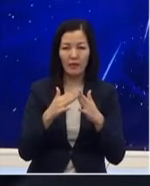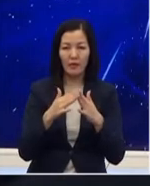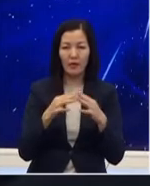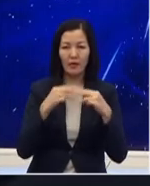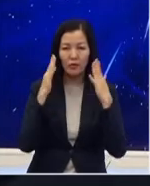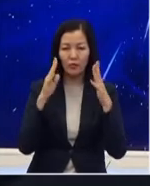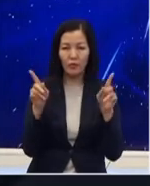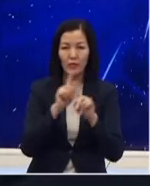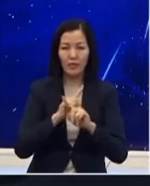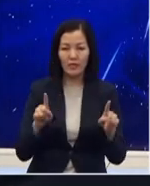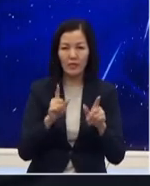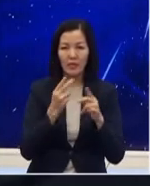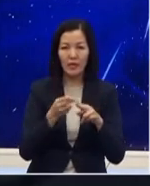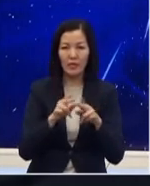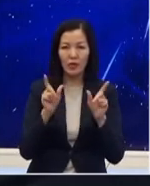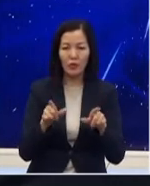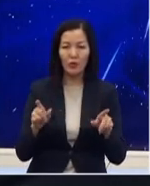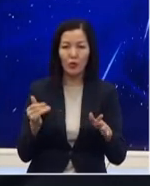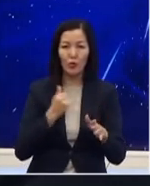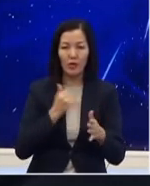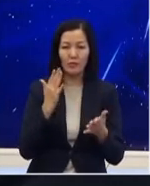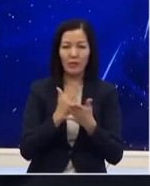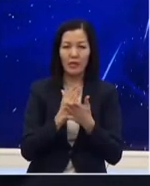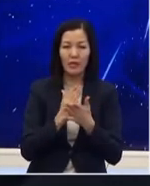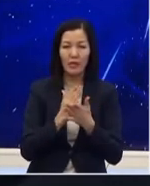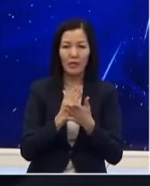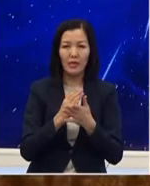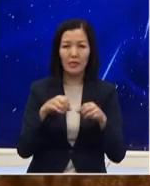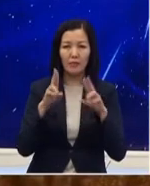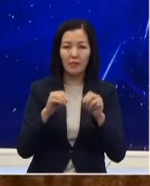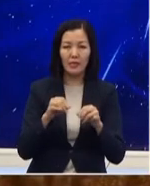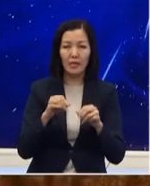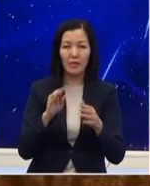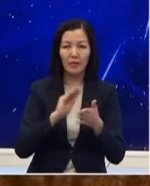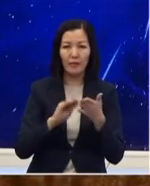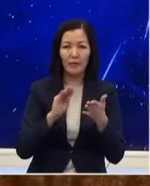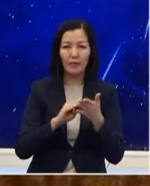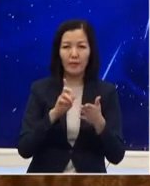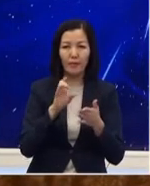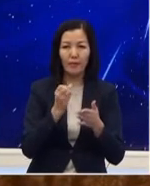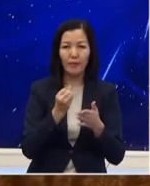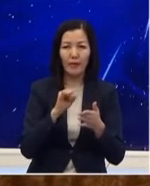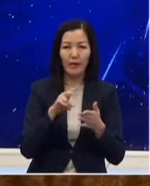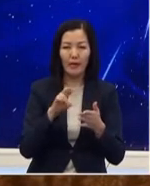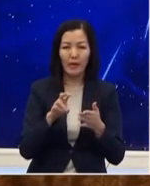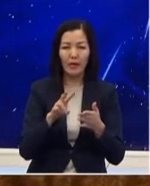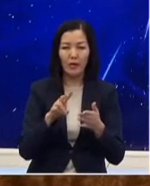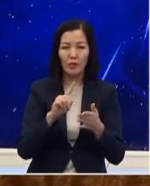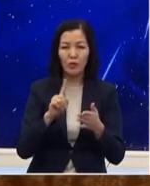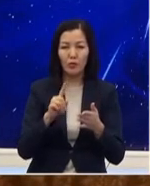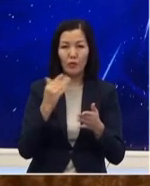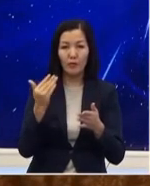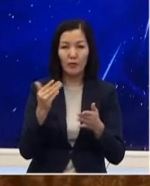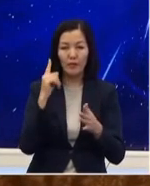особенность этих людей, у нас были разработаны специальные памятки, выполненные шрифтом Брайля.